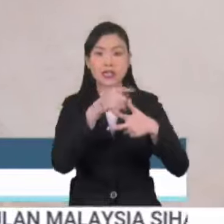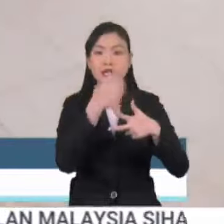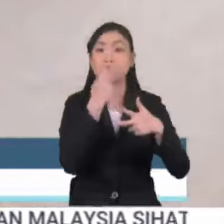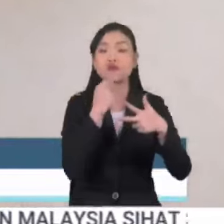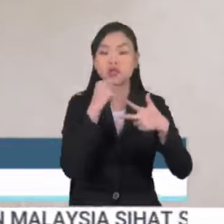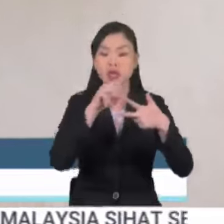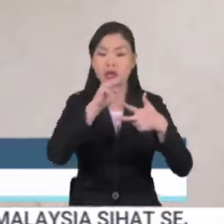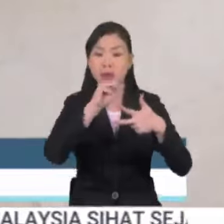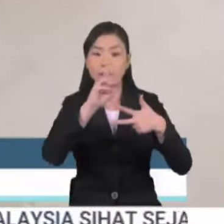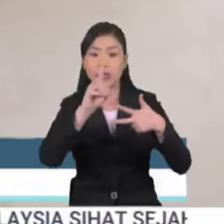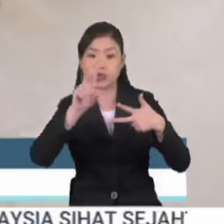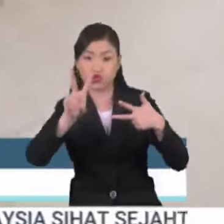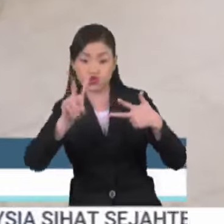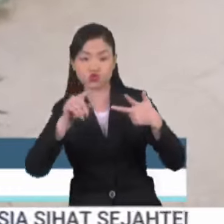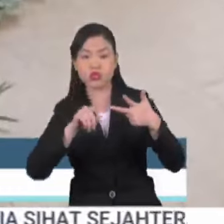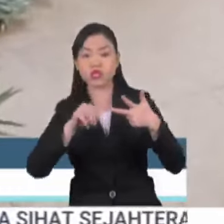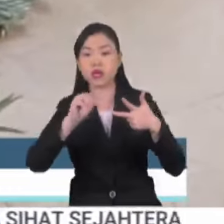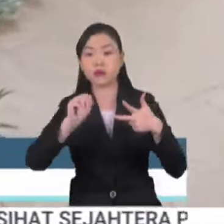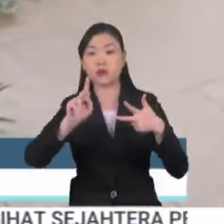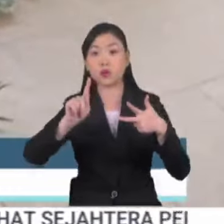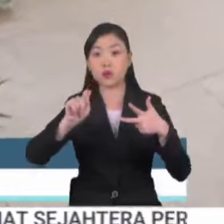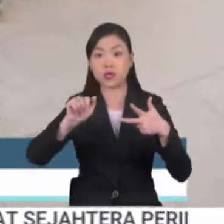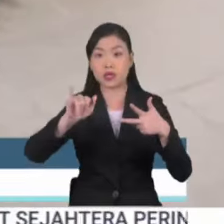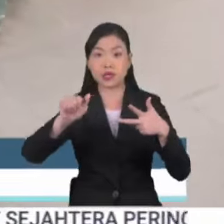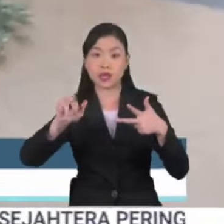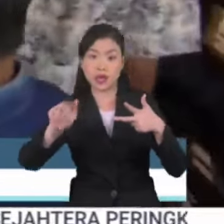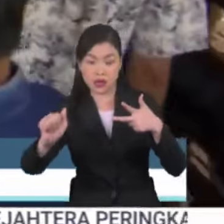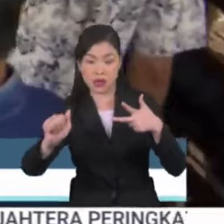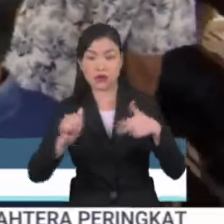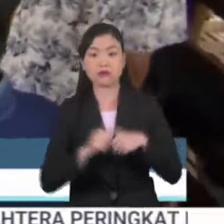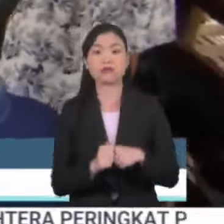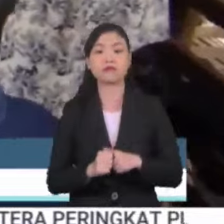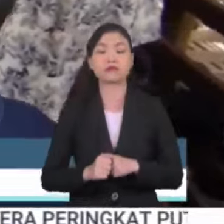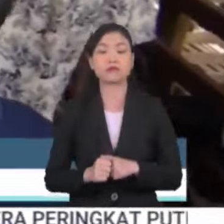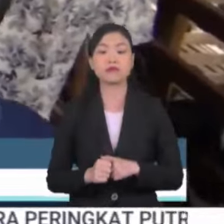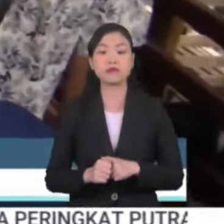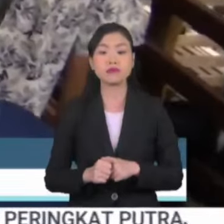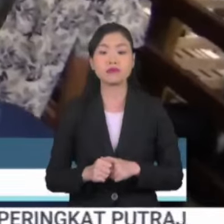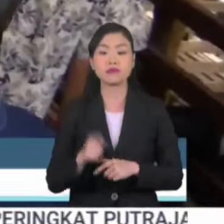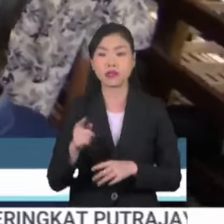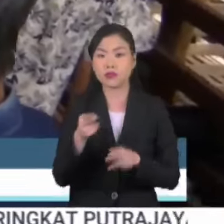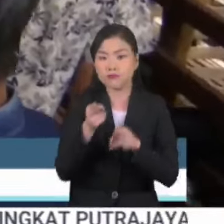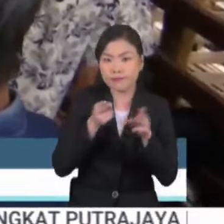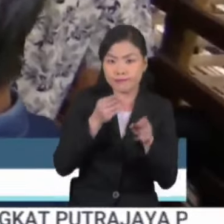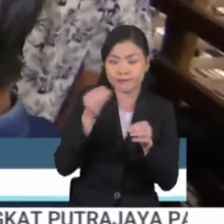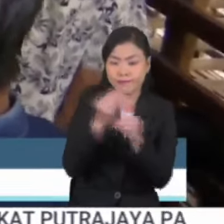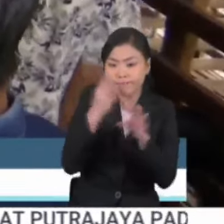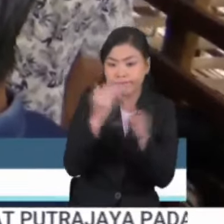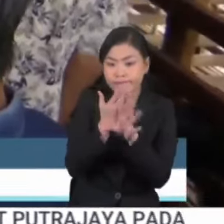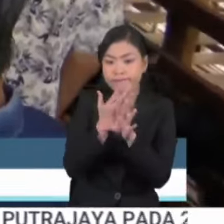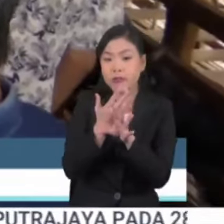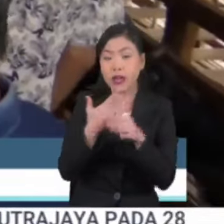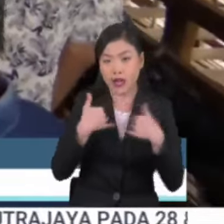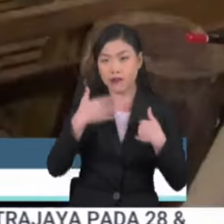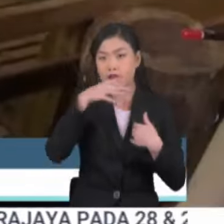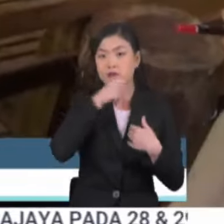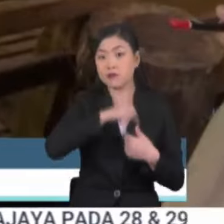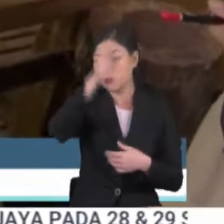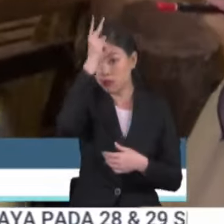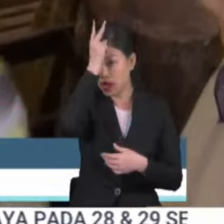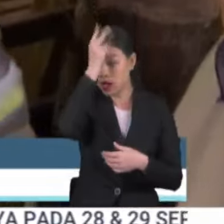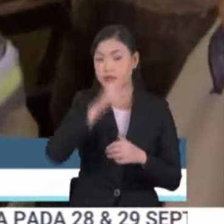nanas mutiara di tanah seluas 6 ekar. Selain itu, beliau turut mengusahakan ternakan kambing.